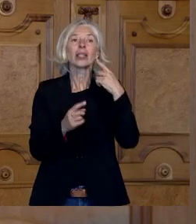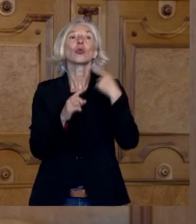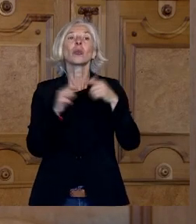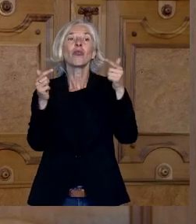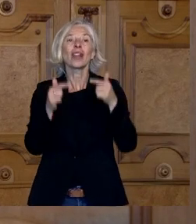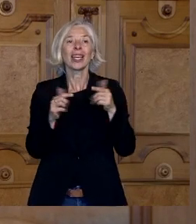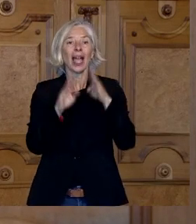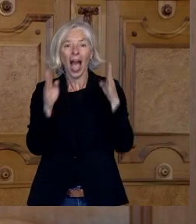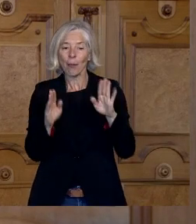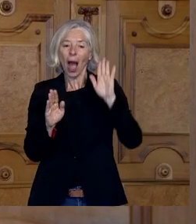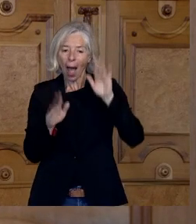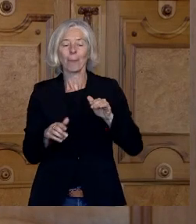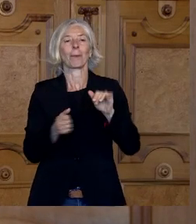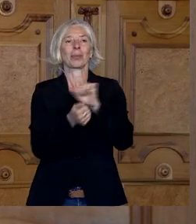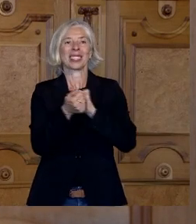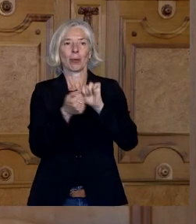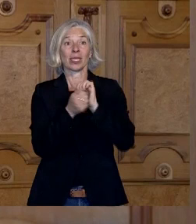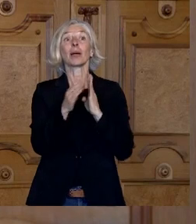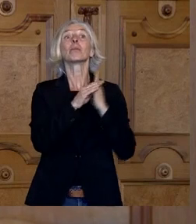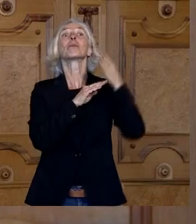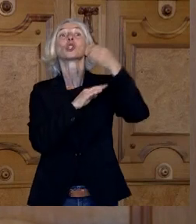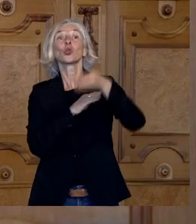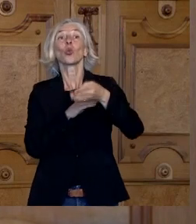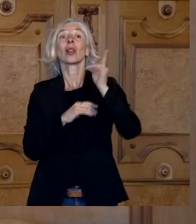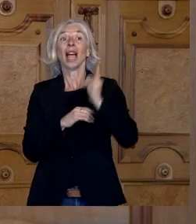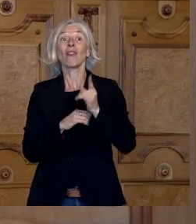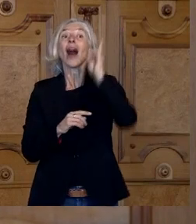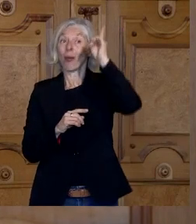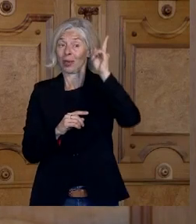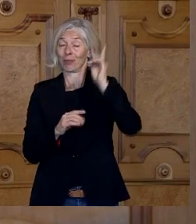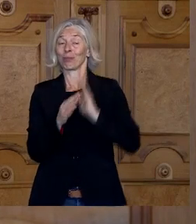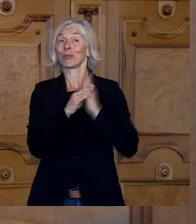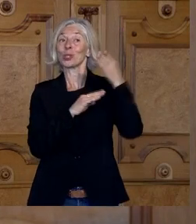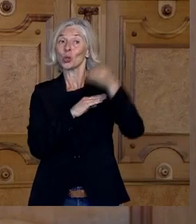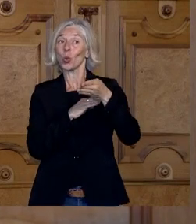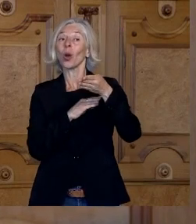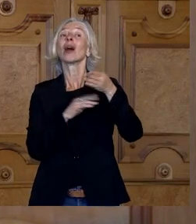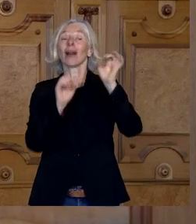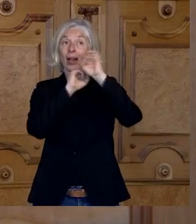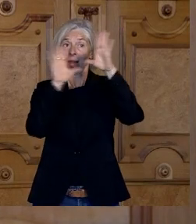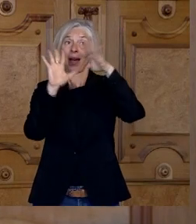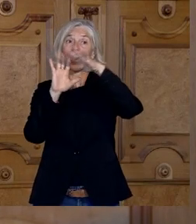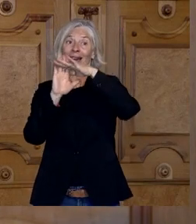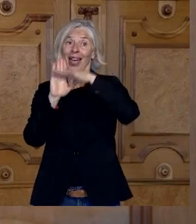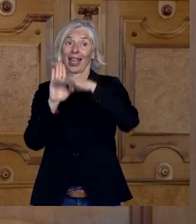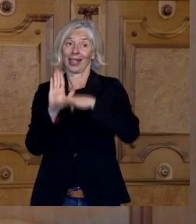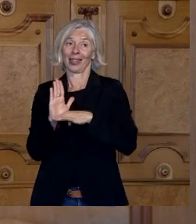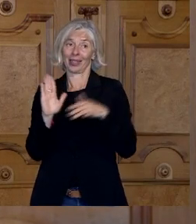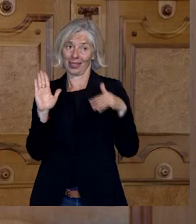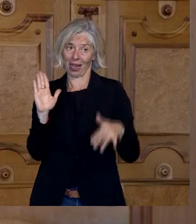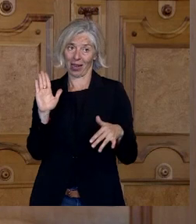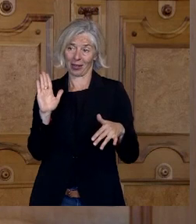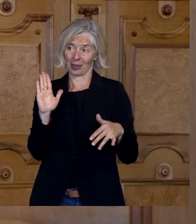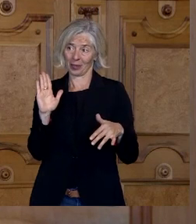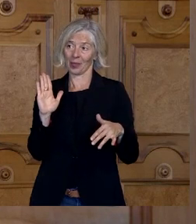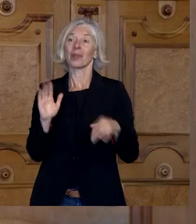Besuche erlauben, wenn auch sehr eingeschränkt. Der Ordnungsreferent hat hier in einigen Dingen schon vorweggegriffen, die